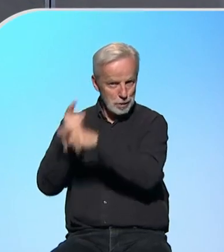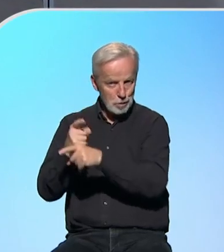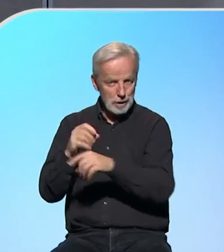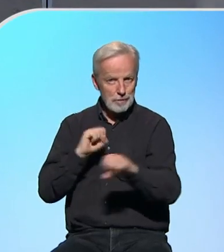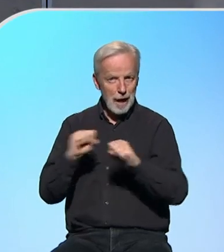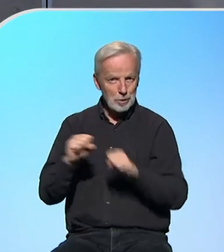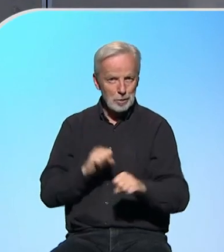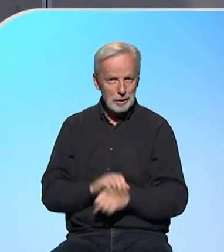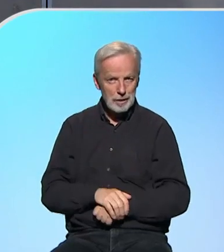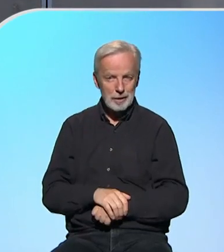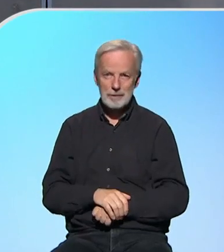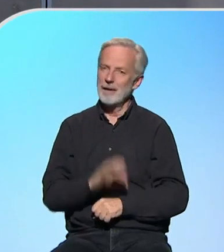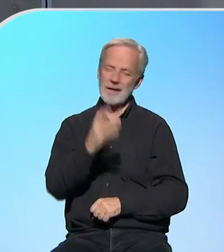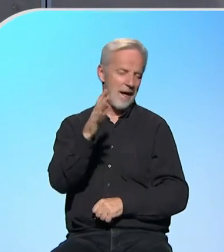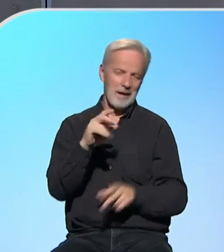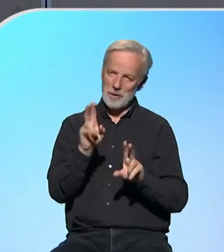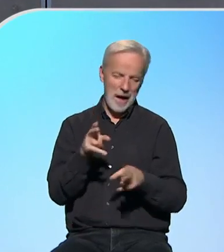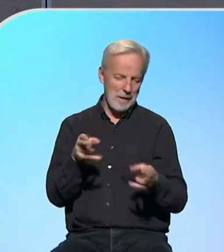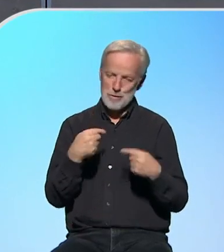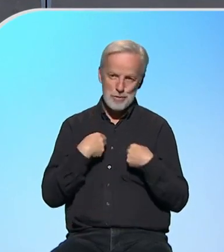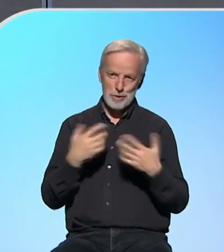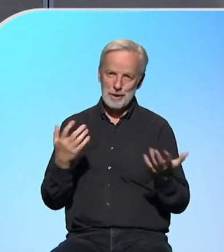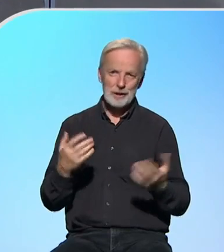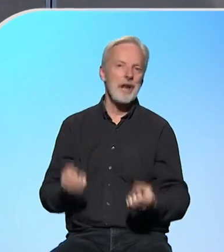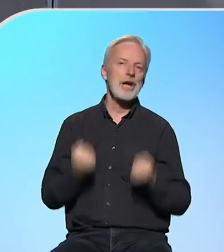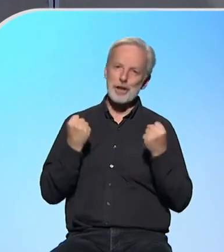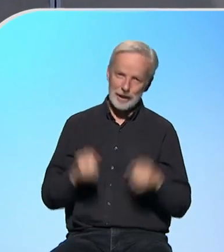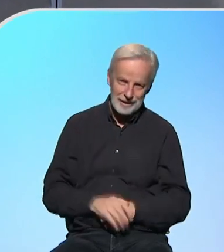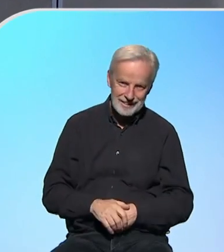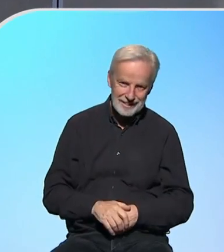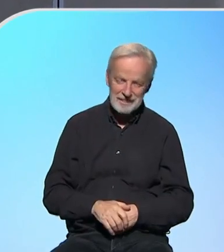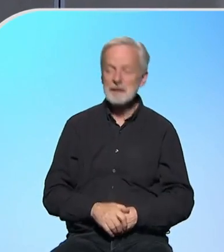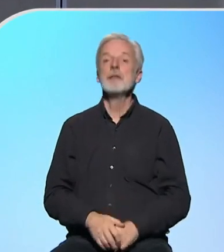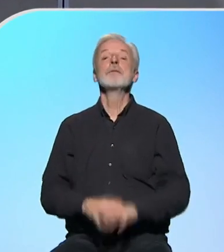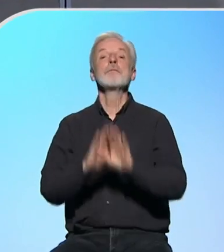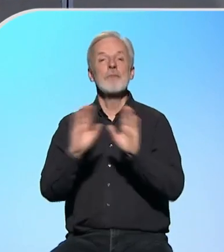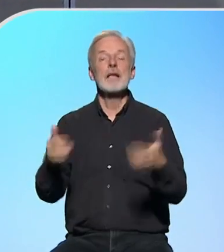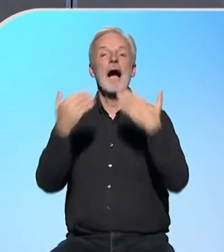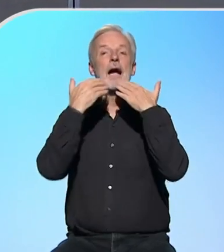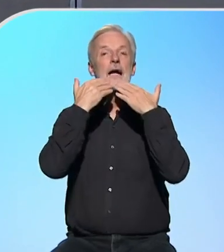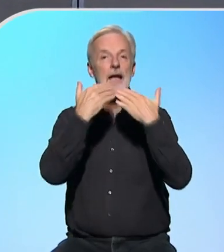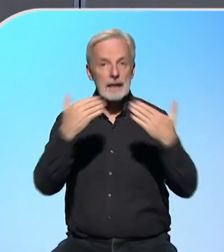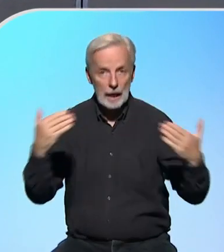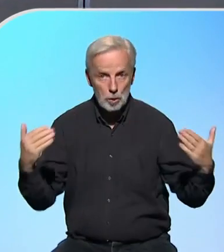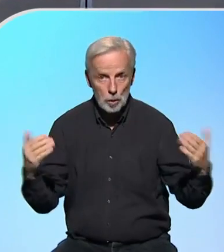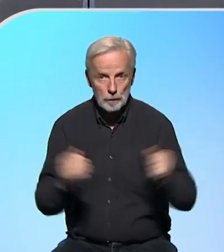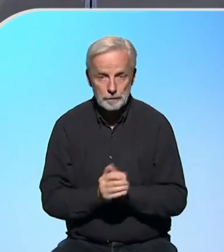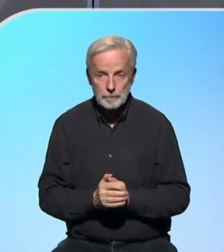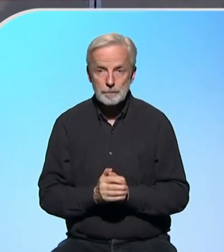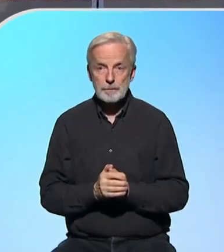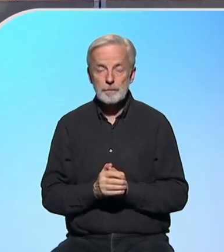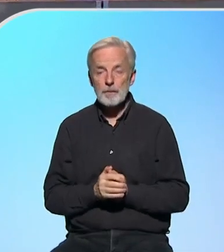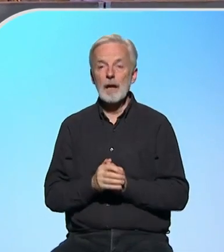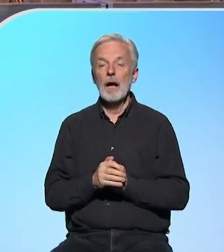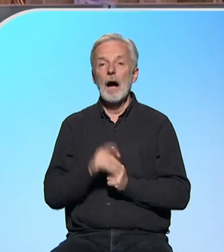Ano, ne? Spíše ne. Spíše ne. Dobře. Velice obtížně. Děkujeme vám za návštěvu. Jste tady s námi až do konce vysílání. Odpovídáte